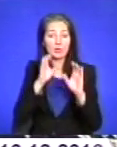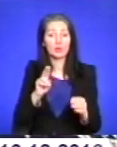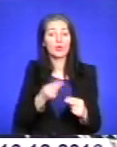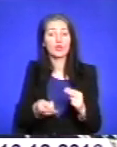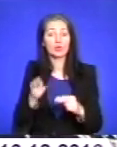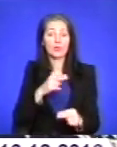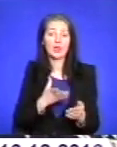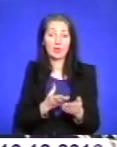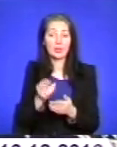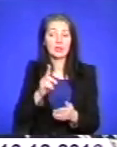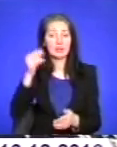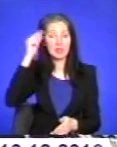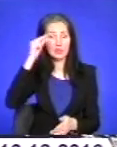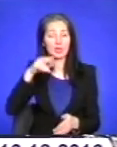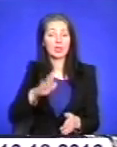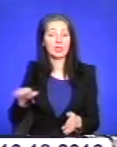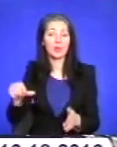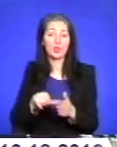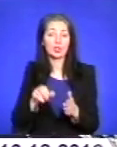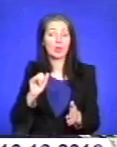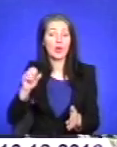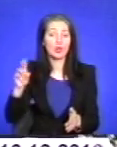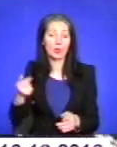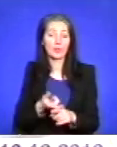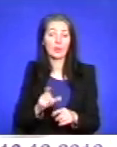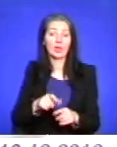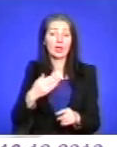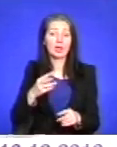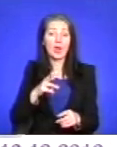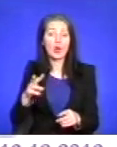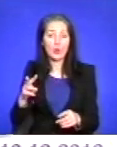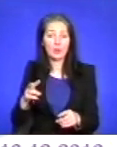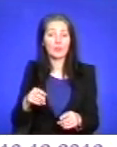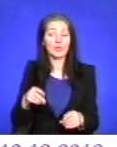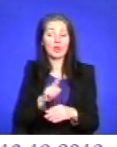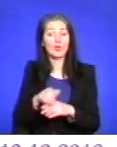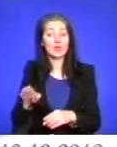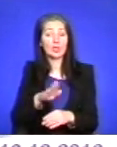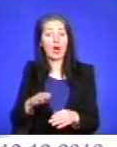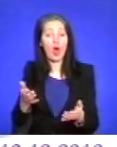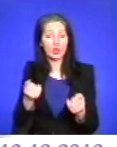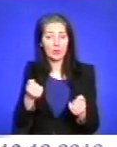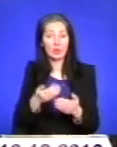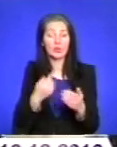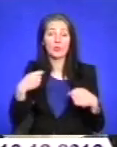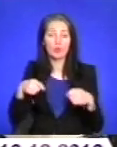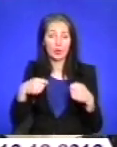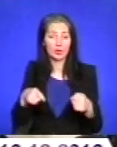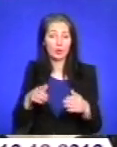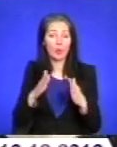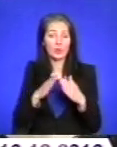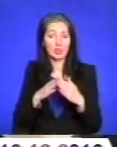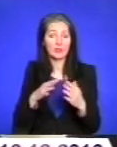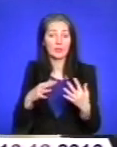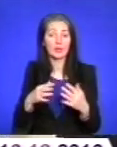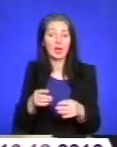Більше 8 мільйонів гривень Тернопільщина отримала від продажу об'єктів обласної ради. Ці кошти пішли на співфінансування і допомогу